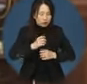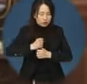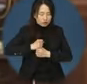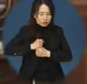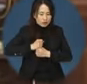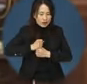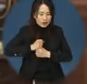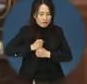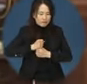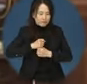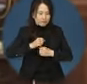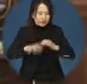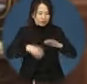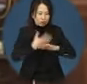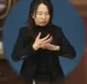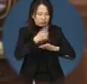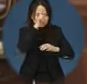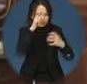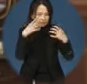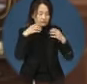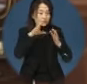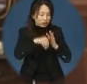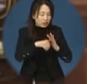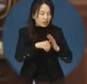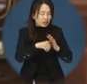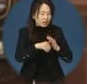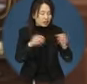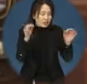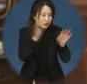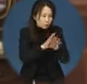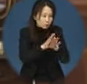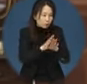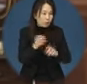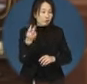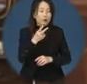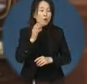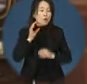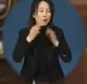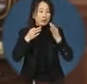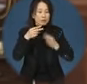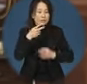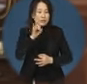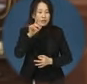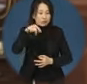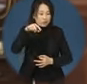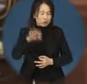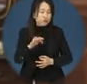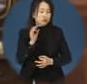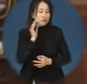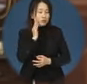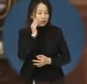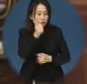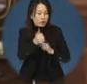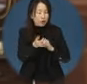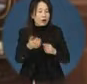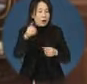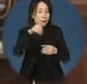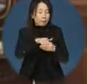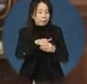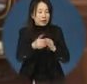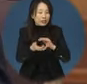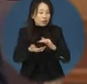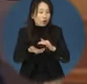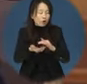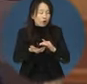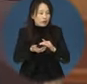그걸 그 때 김대중 대통령 이제 야당 총재 시절의 막 당시 농성 도 하고 일어서서 얻어 된거 아닙니까 그렇습니다 그